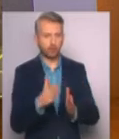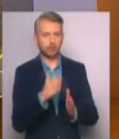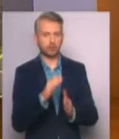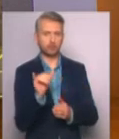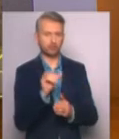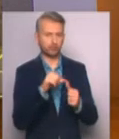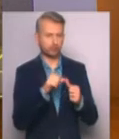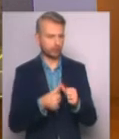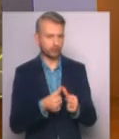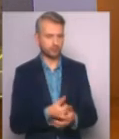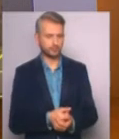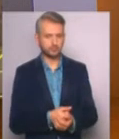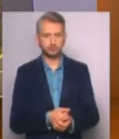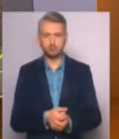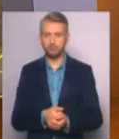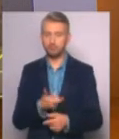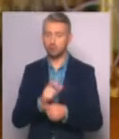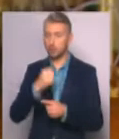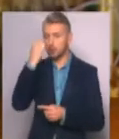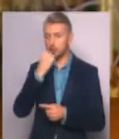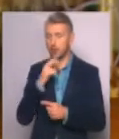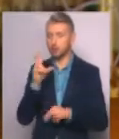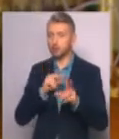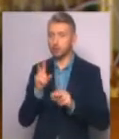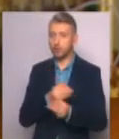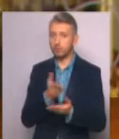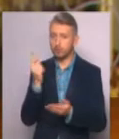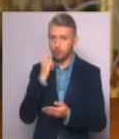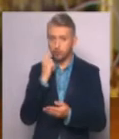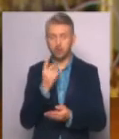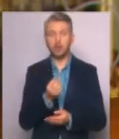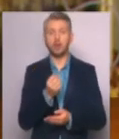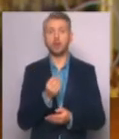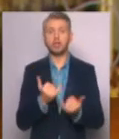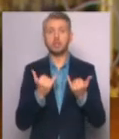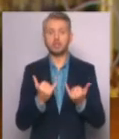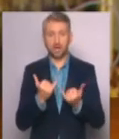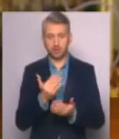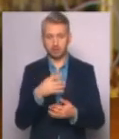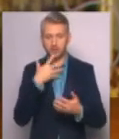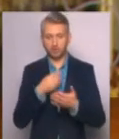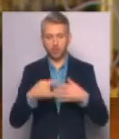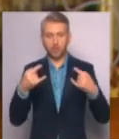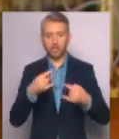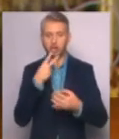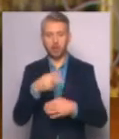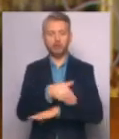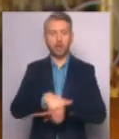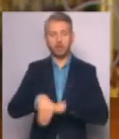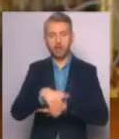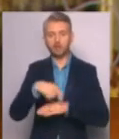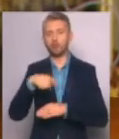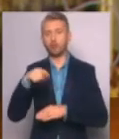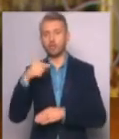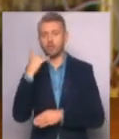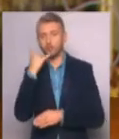суботи, кожного місяця. Так, дуже дякую. Сподіваюся, що почули. Ще раз нагадаю, прямо зараз на ваших екранах адреса приймальні, а також номер телефону